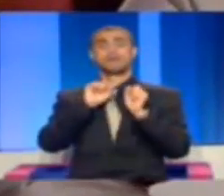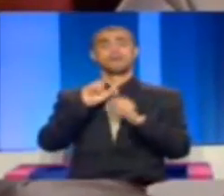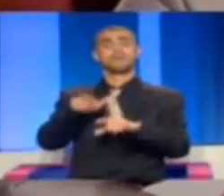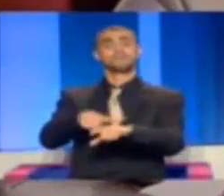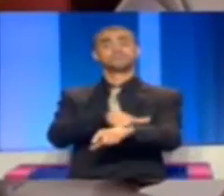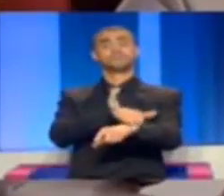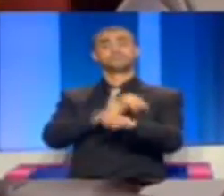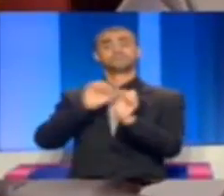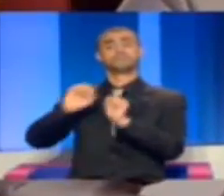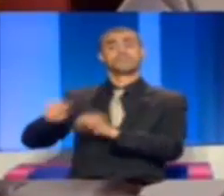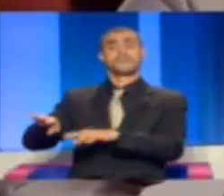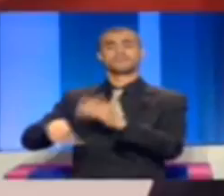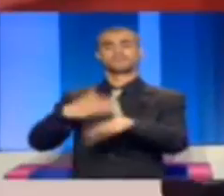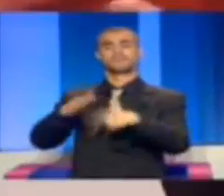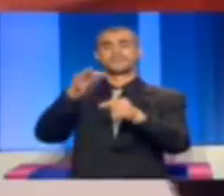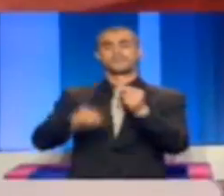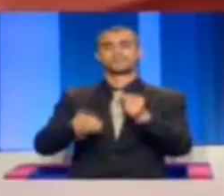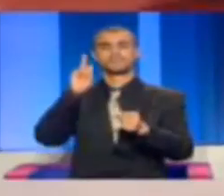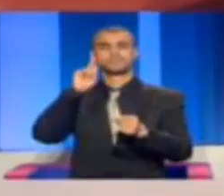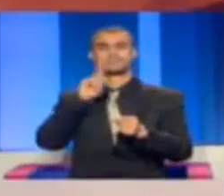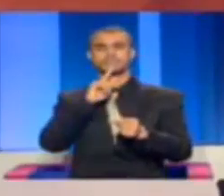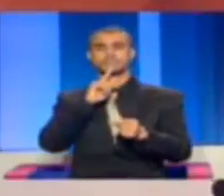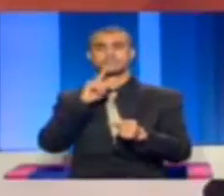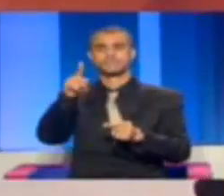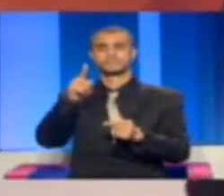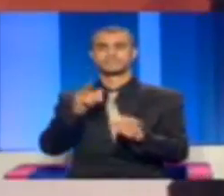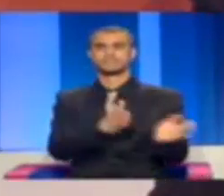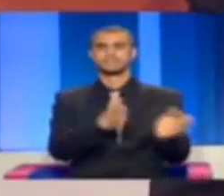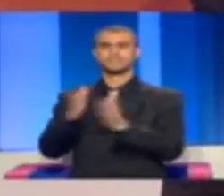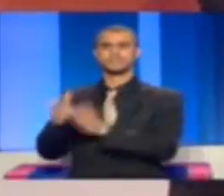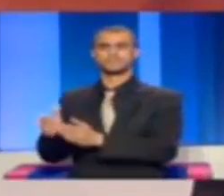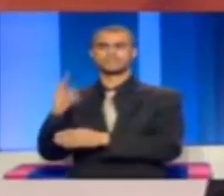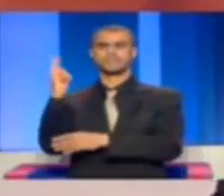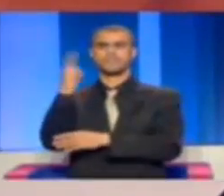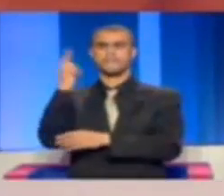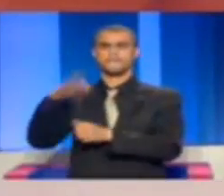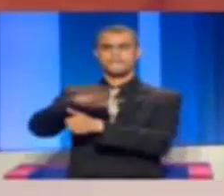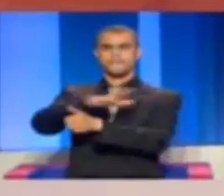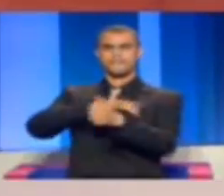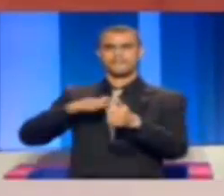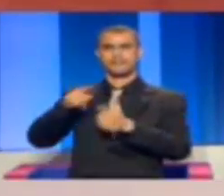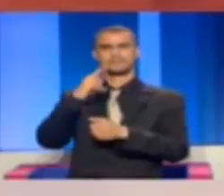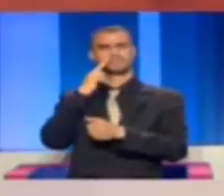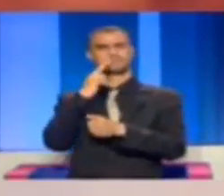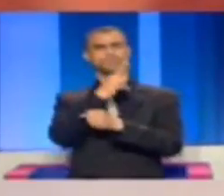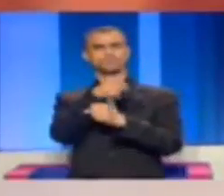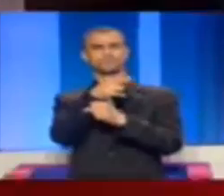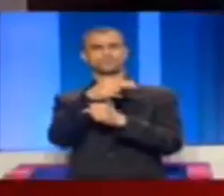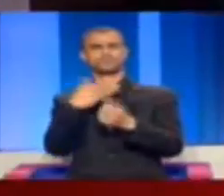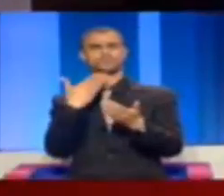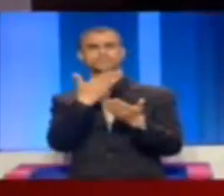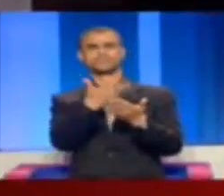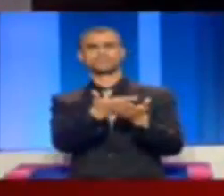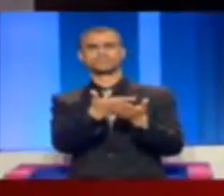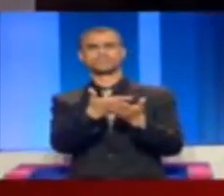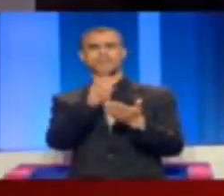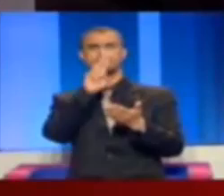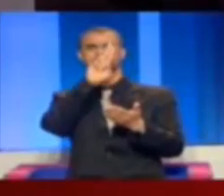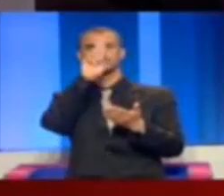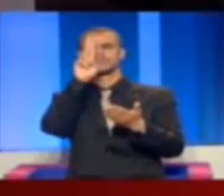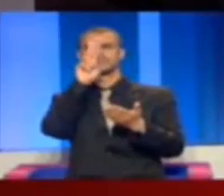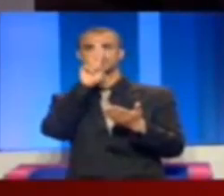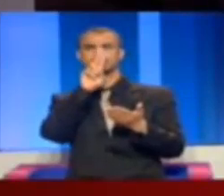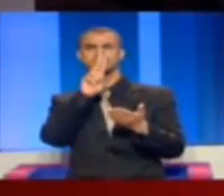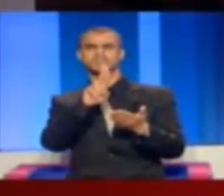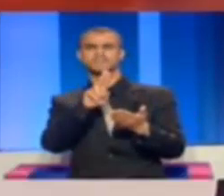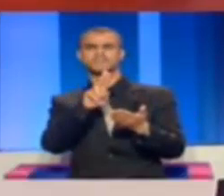ديال المشاكل على مستوى السمع. غنستكملوا طبعا هذه المعلومات الطبيه، نبغي غير نرجع للدكتور عبد الرحيم العطري. شفنا شهادات عدد من الاباء في هذا